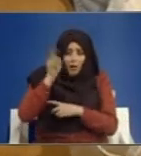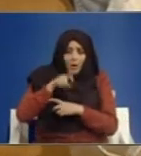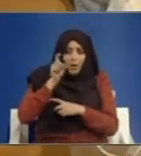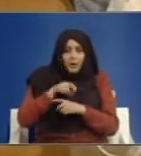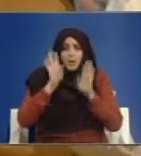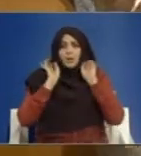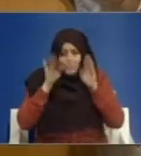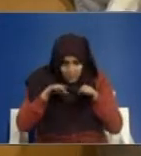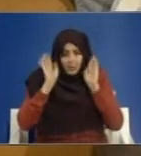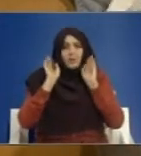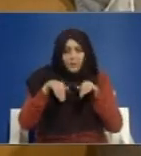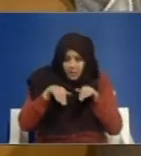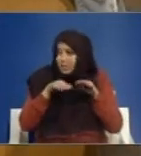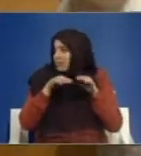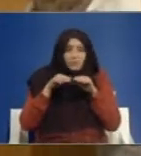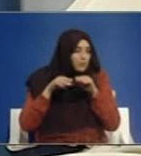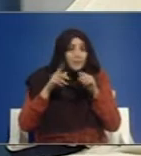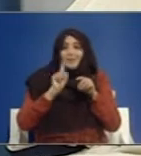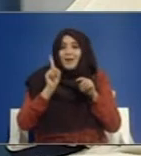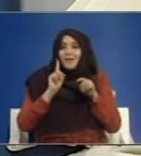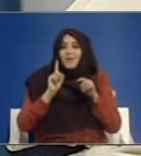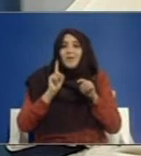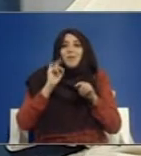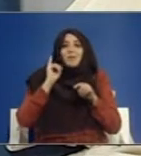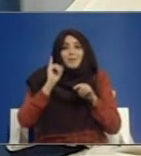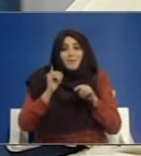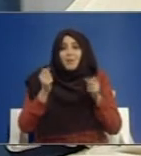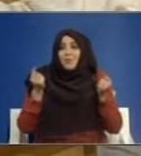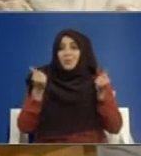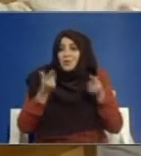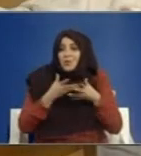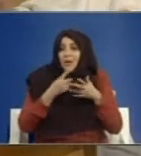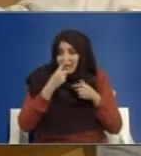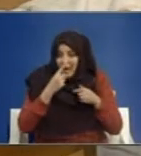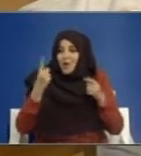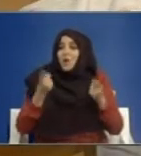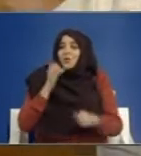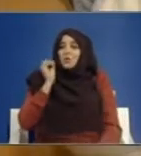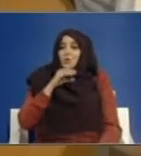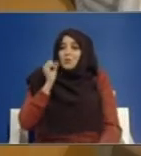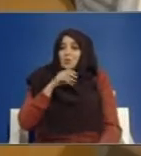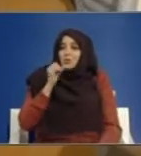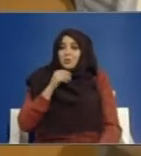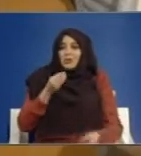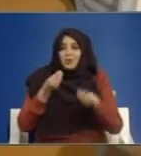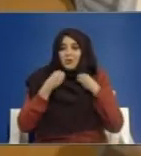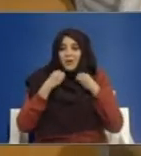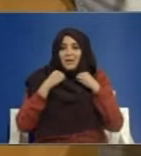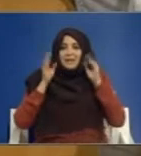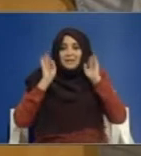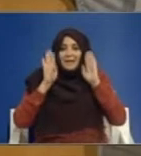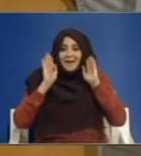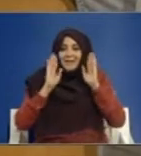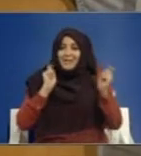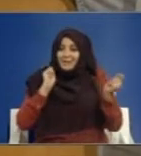يجيه الخشوع؟ لكن قل له عود نفسك مثلا كثرة الطاعات يوميا دائما في كل لحظة، ستجد بأن المسألة